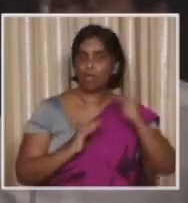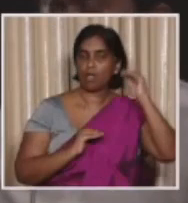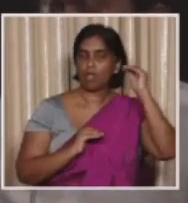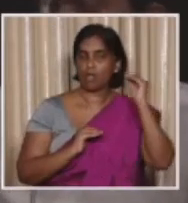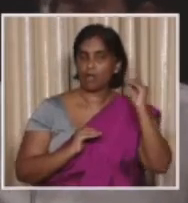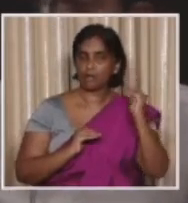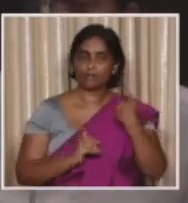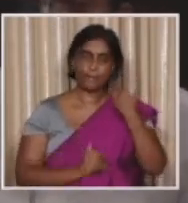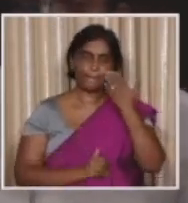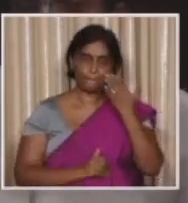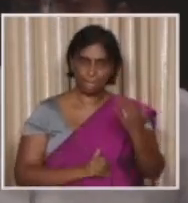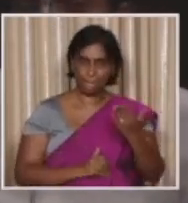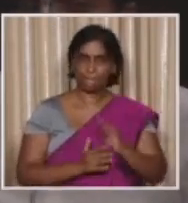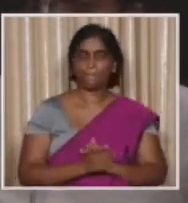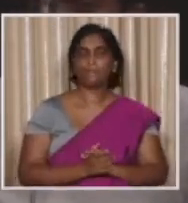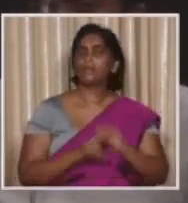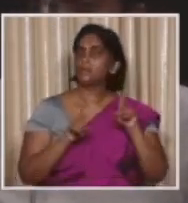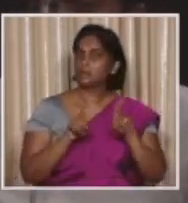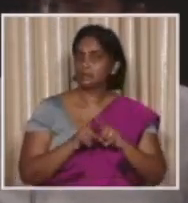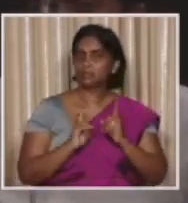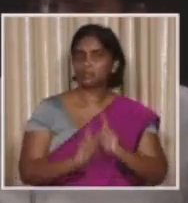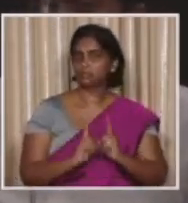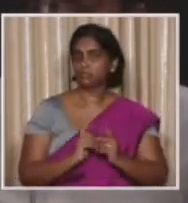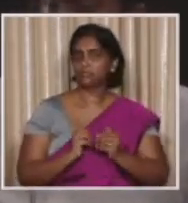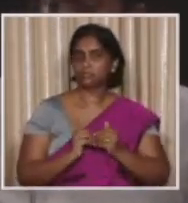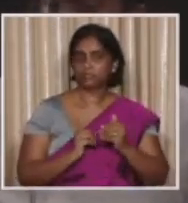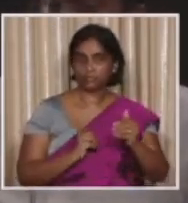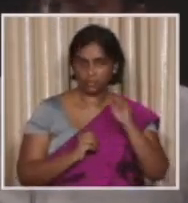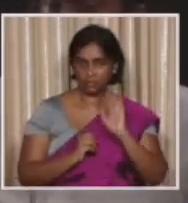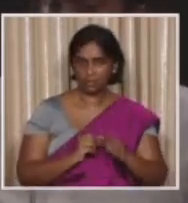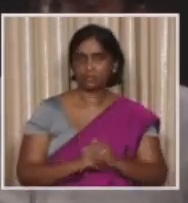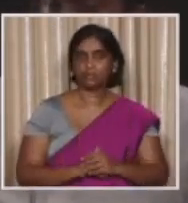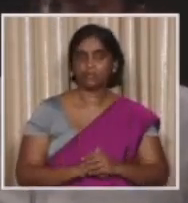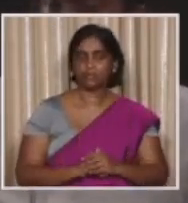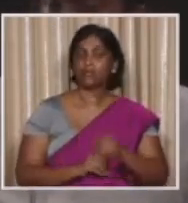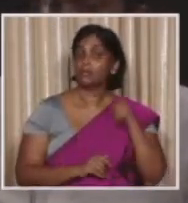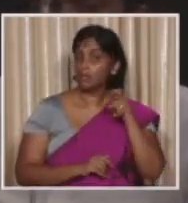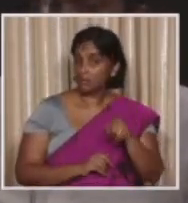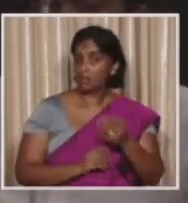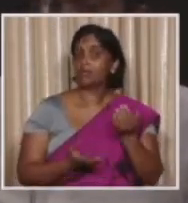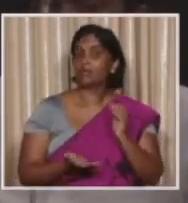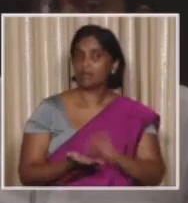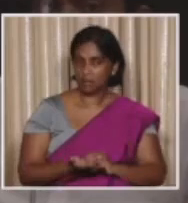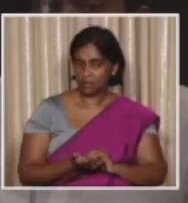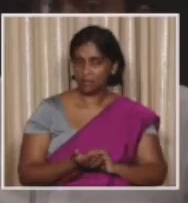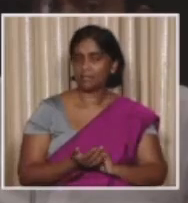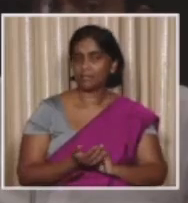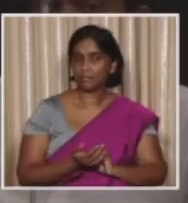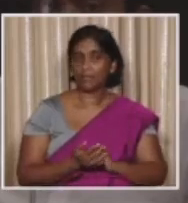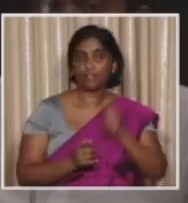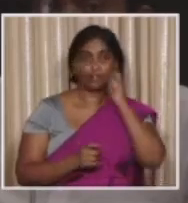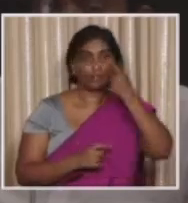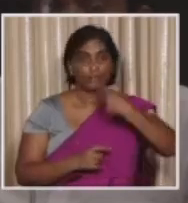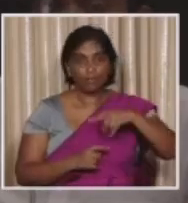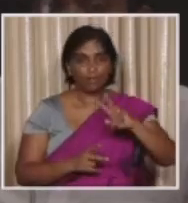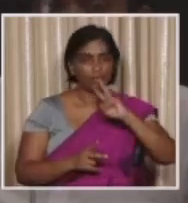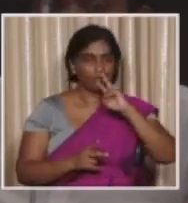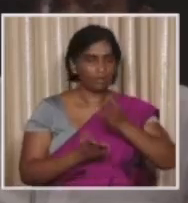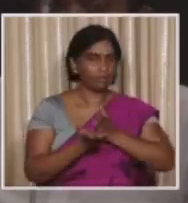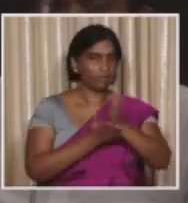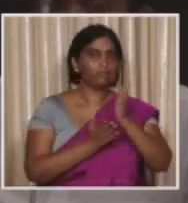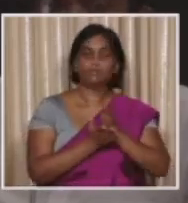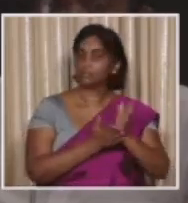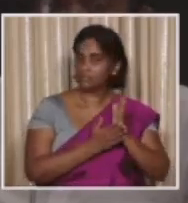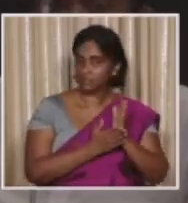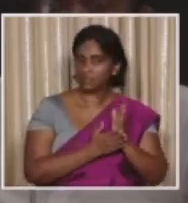වෙනවා අපිට පේනවා. මේ නිසා ස්ථාවර භාවයක් එනකට ඒ තුලින් නැවත වතාවක් ජනතාවම නොමග යවල